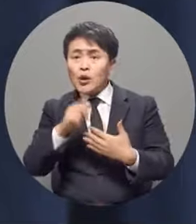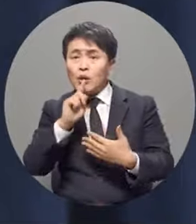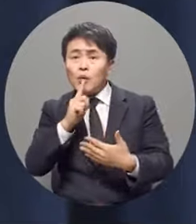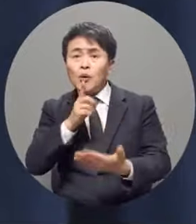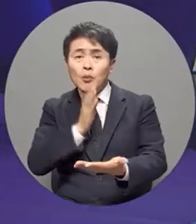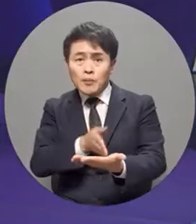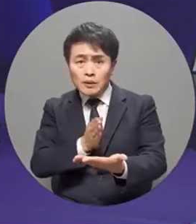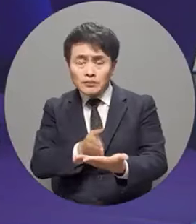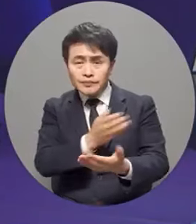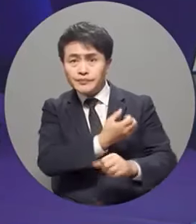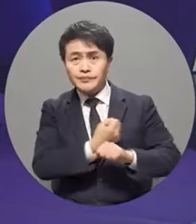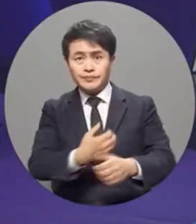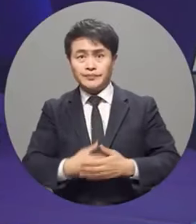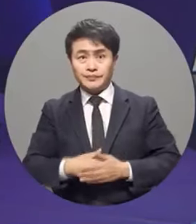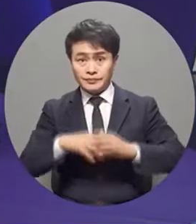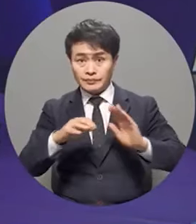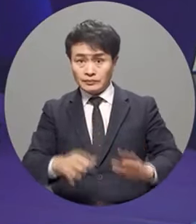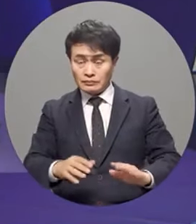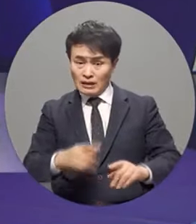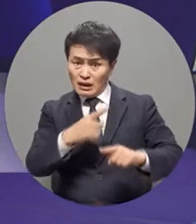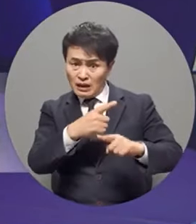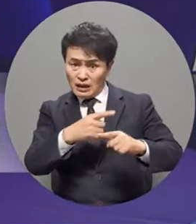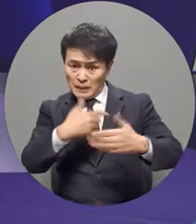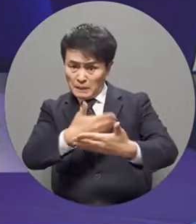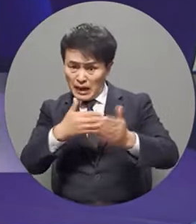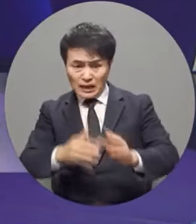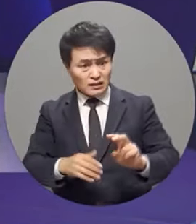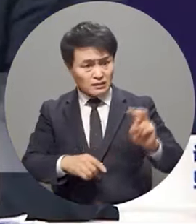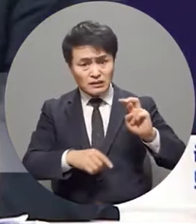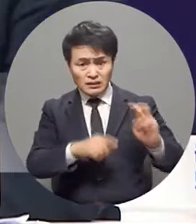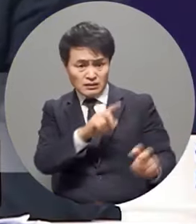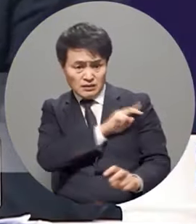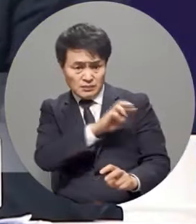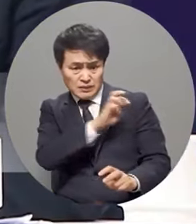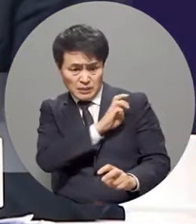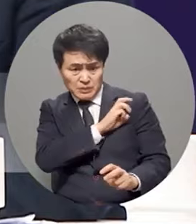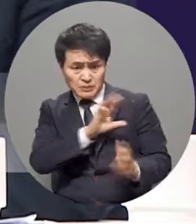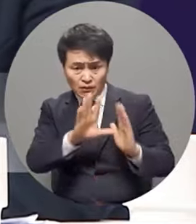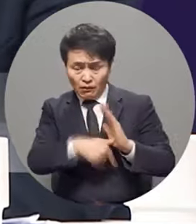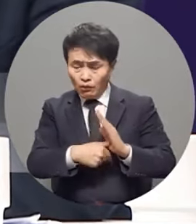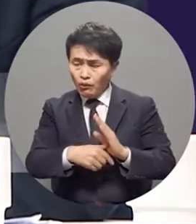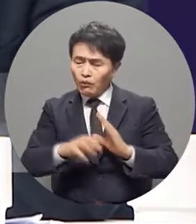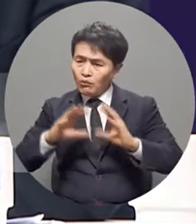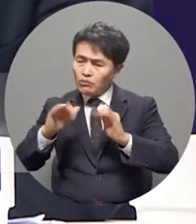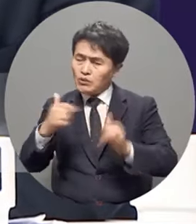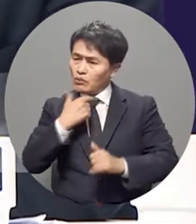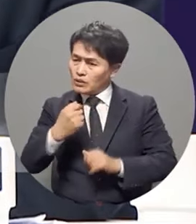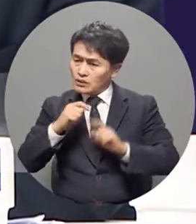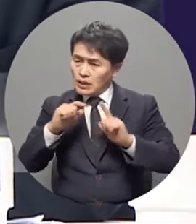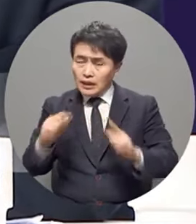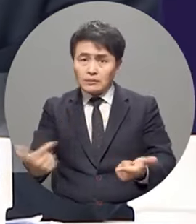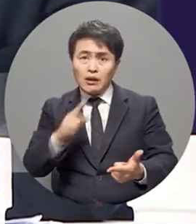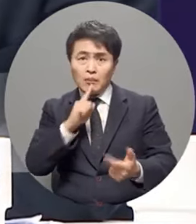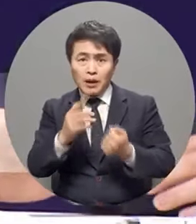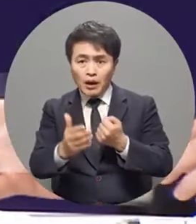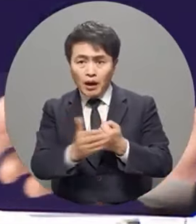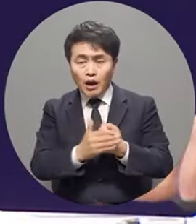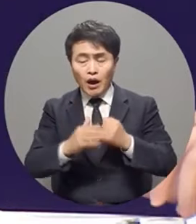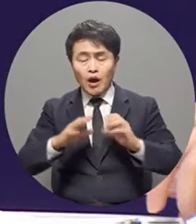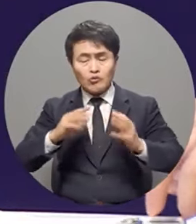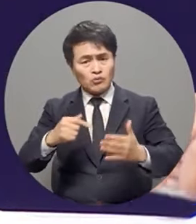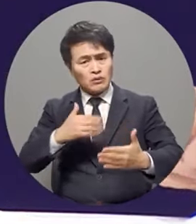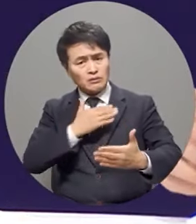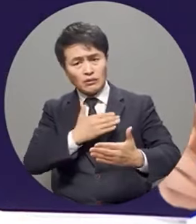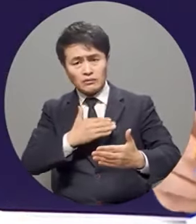문제 삼았습니다. 반에서 20등 내지 30등 하는 의사를 국민이 원하지 않는다고 발언했는데 국민 정서와